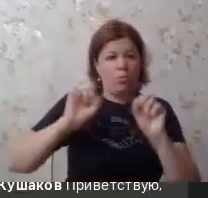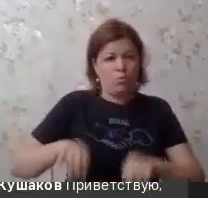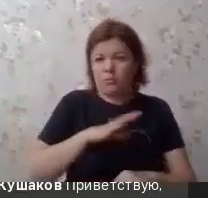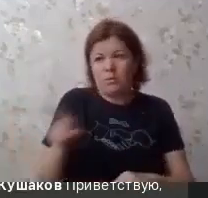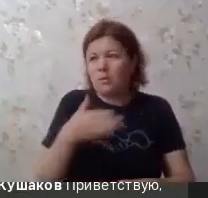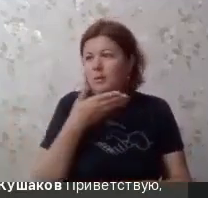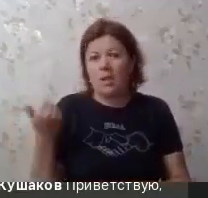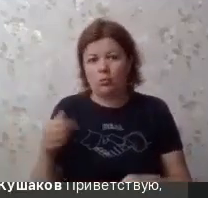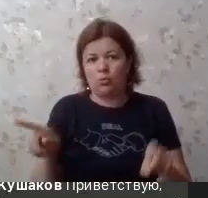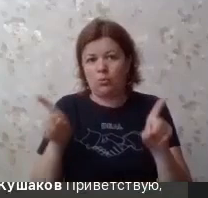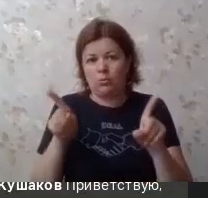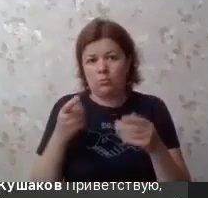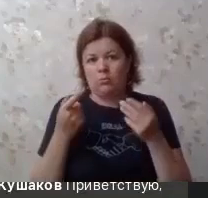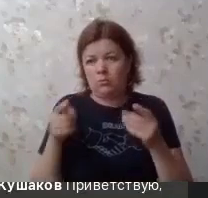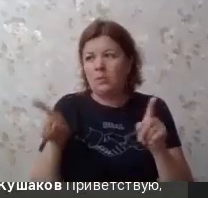конечно же,